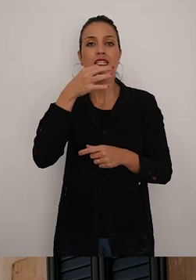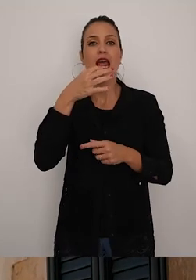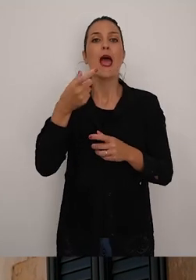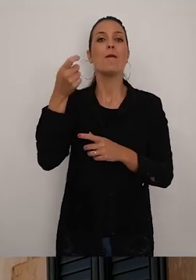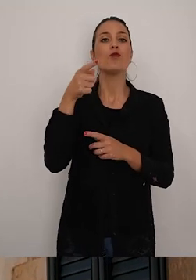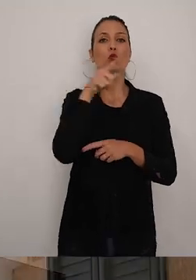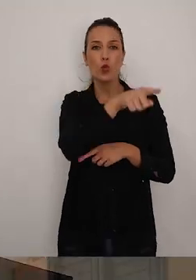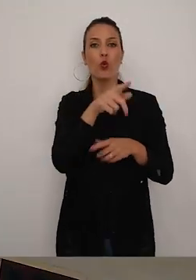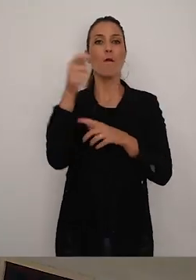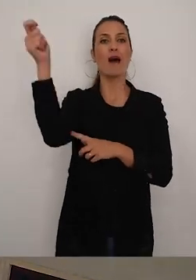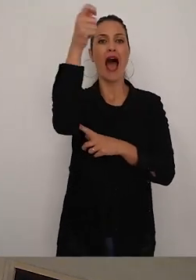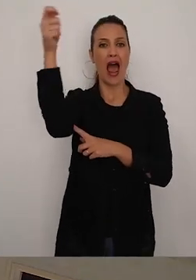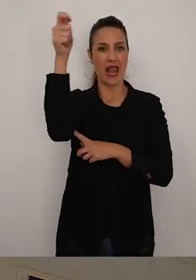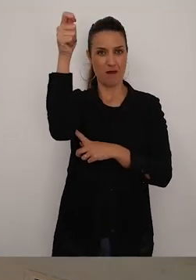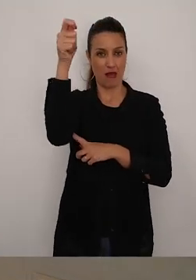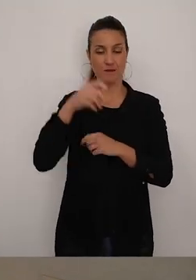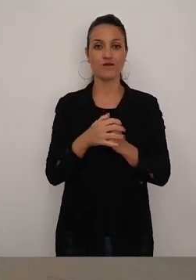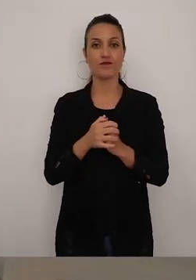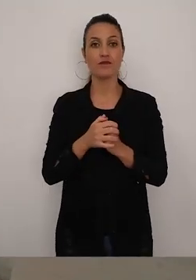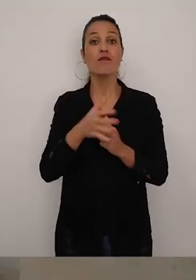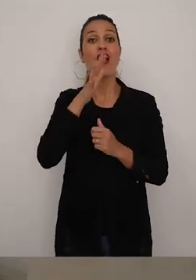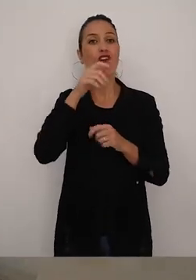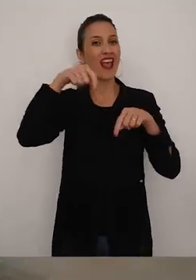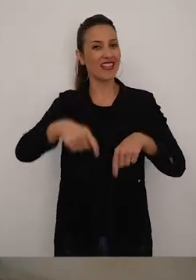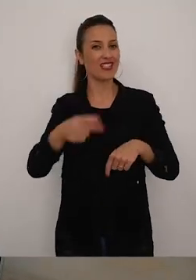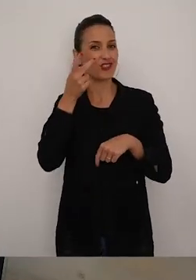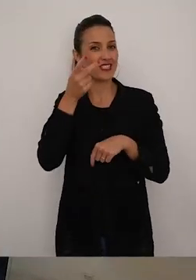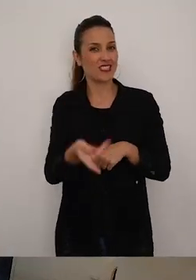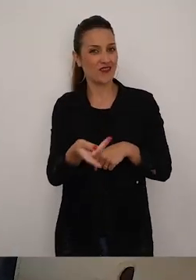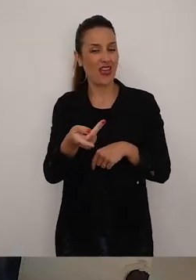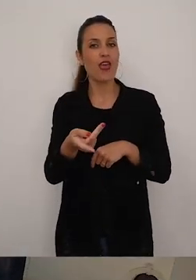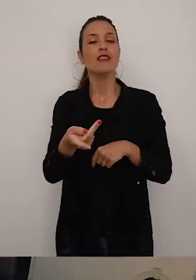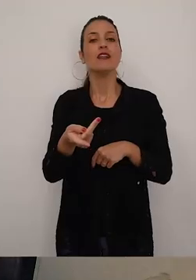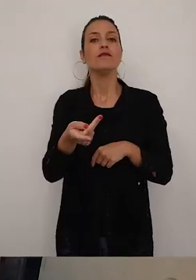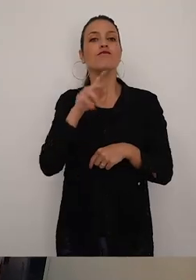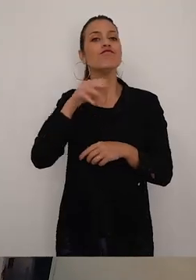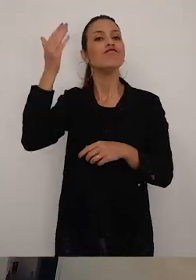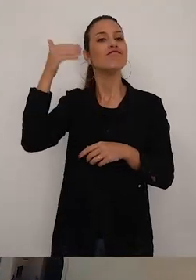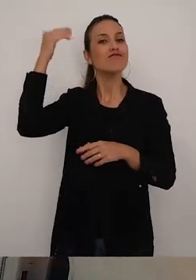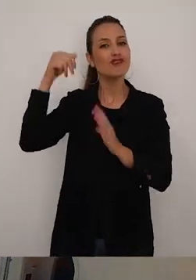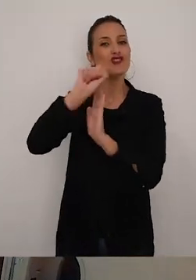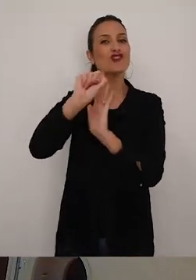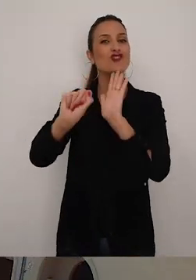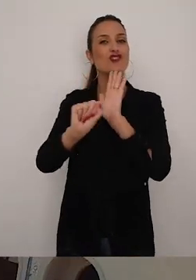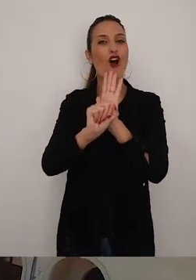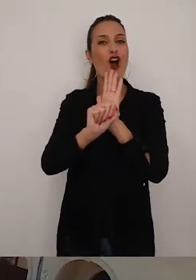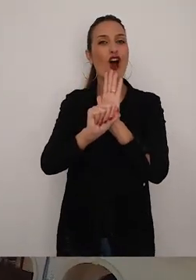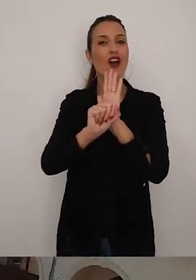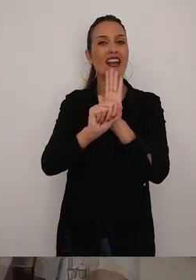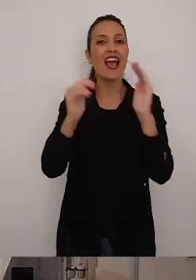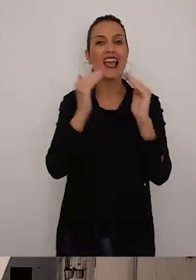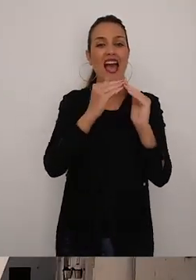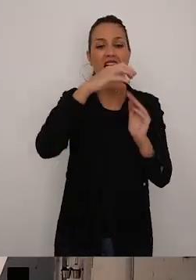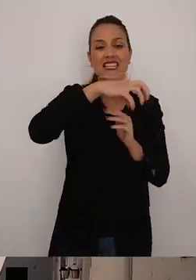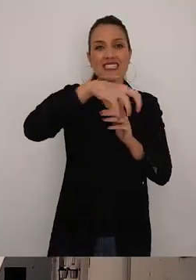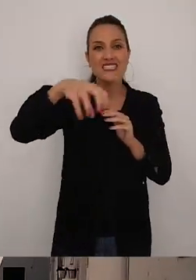Il centro storico di Palmariggi conserva ancora oggi la sua natura più arcaica e vera, nel fascino senza tempo delle antiche abitazioni che